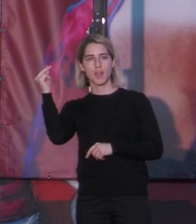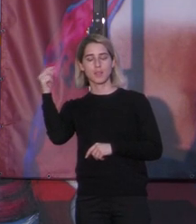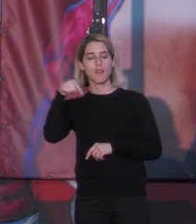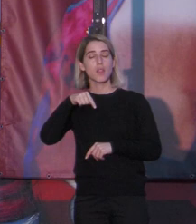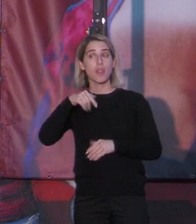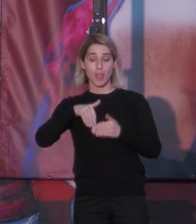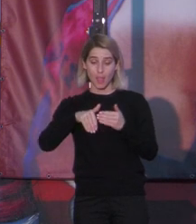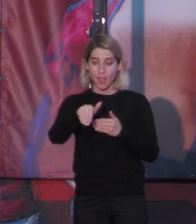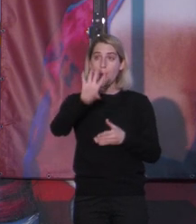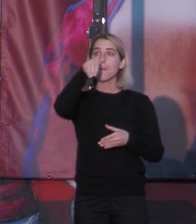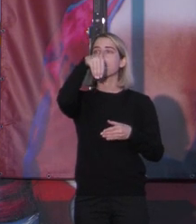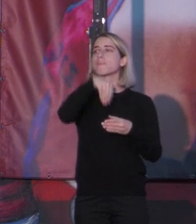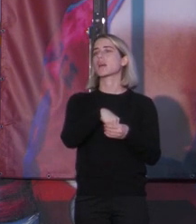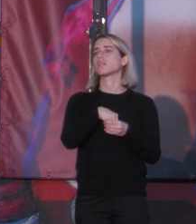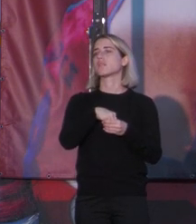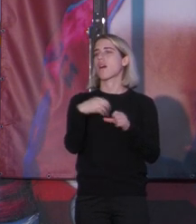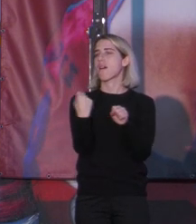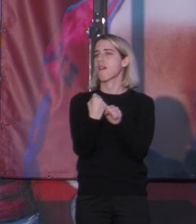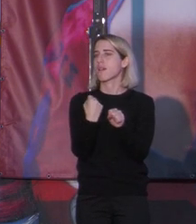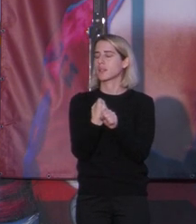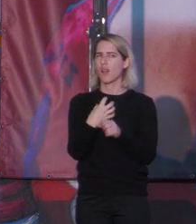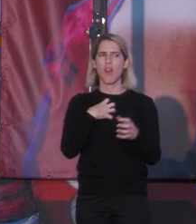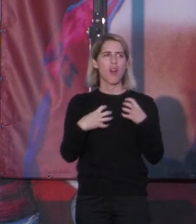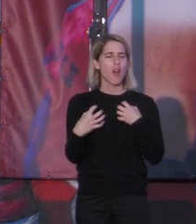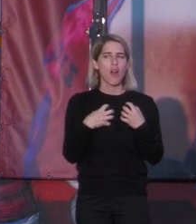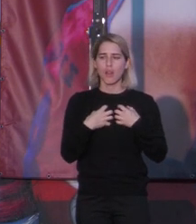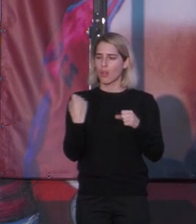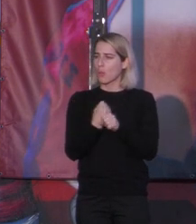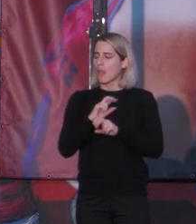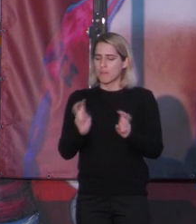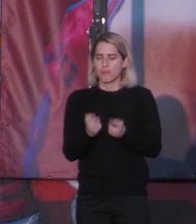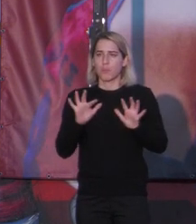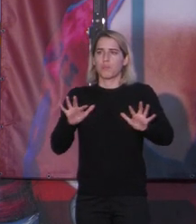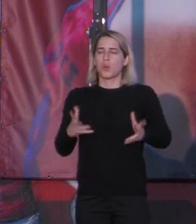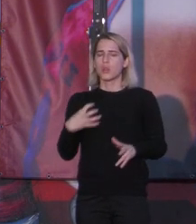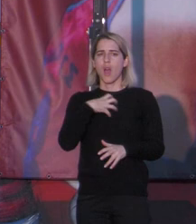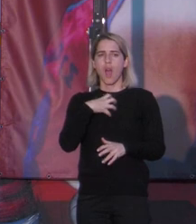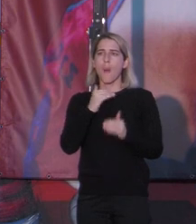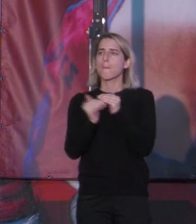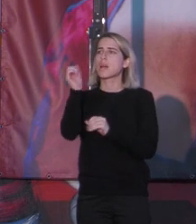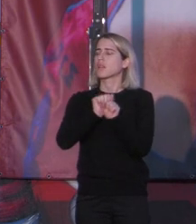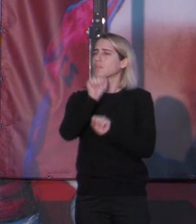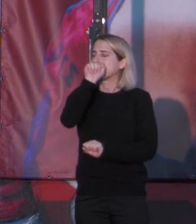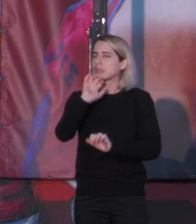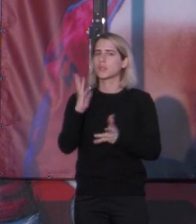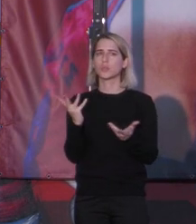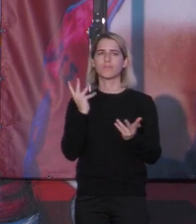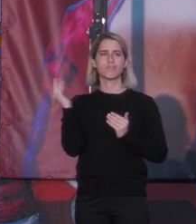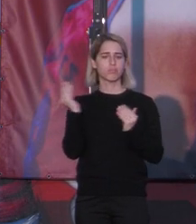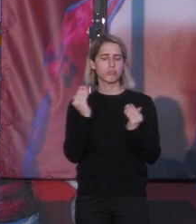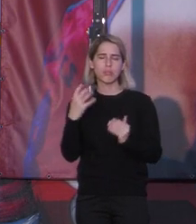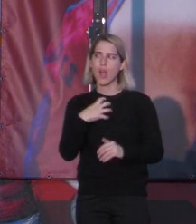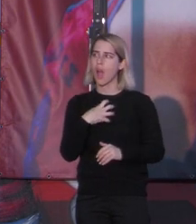που ετοιμάζονται να μπουν στον εργασιακό βίο, έχουν άγχος αν θα βρουν δουλειά, έχουν άγχος τι μεταπτυχιακό θα κάνουν και έχουν